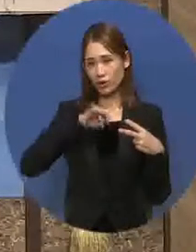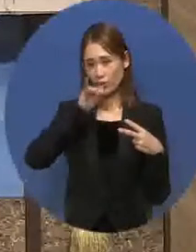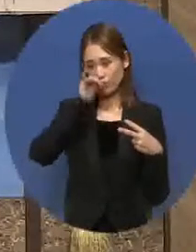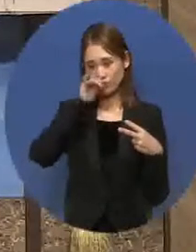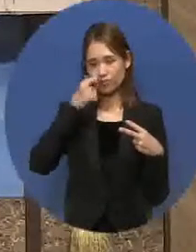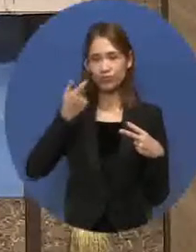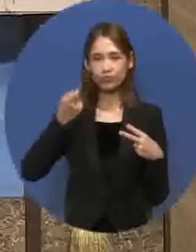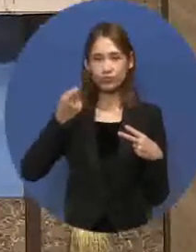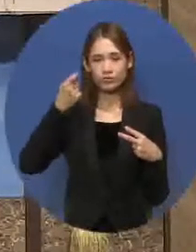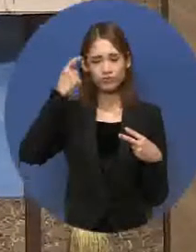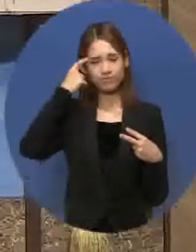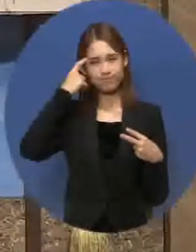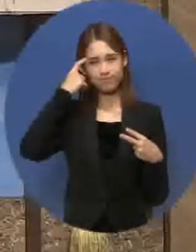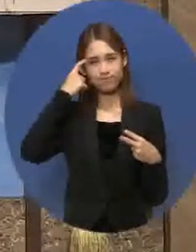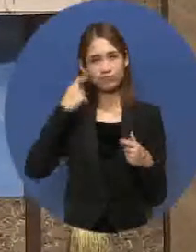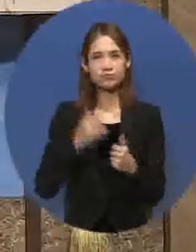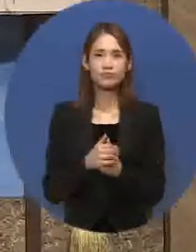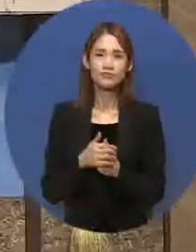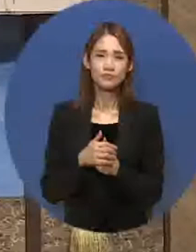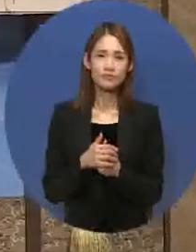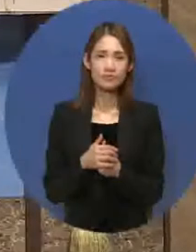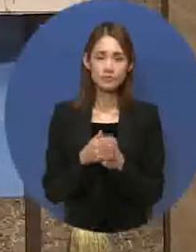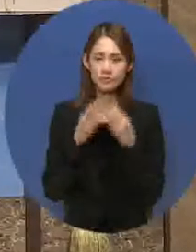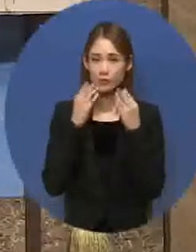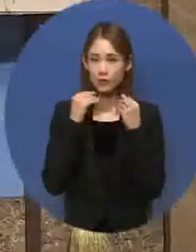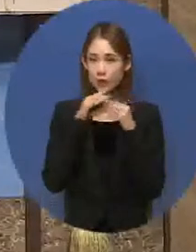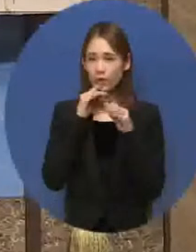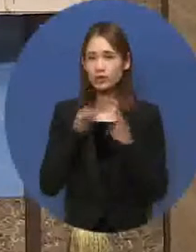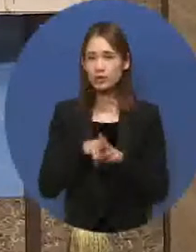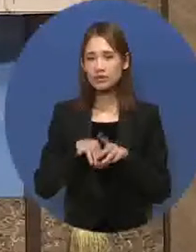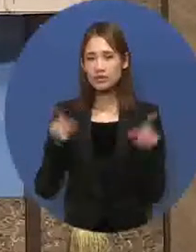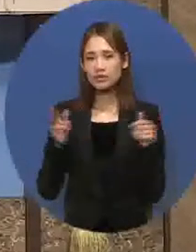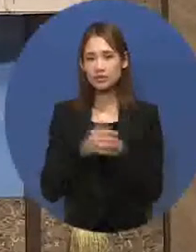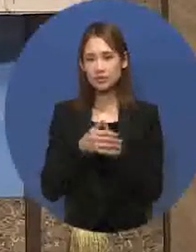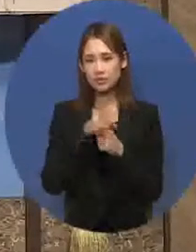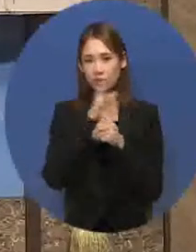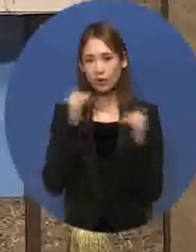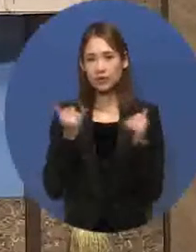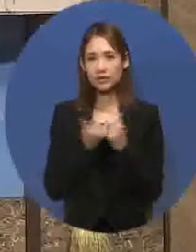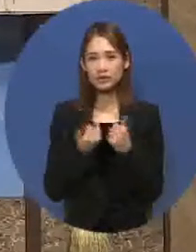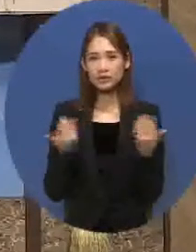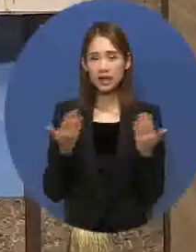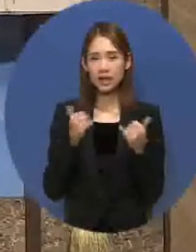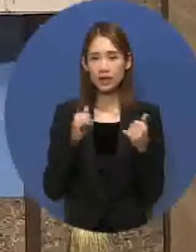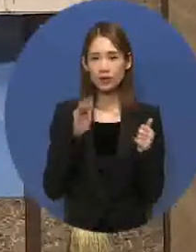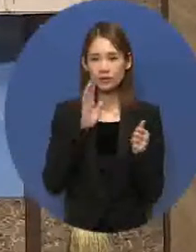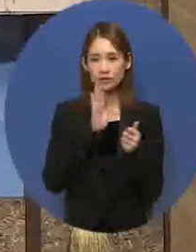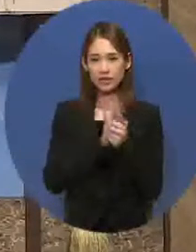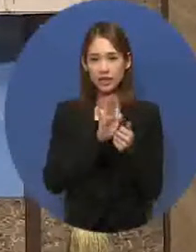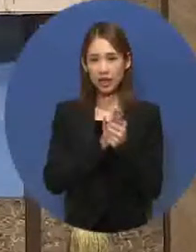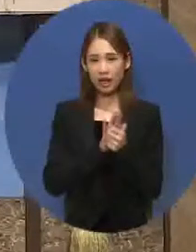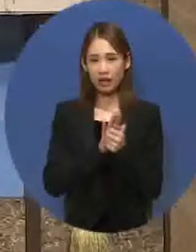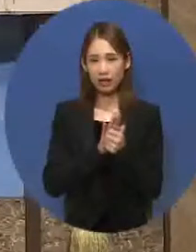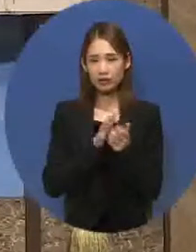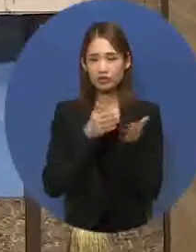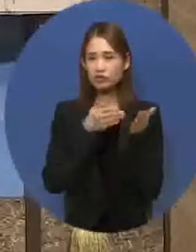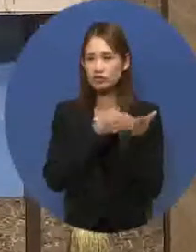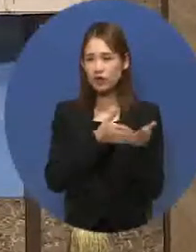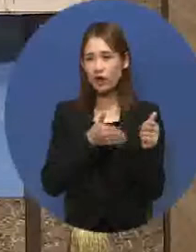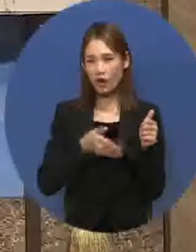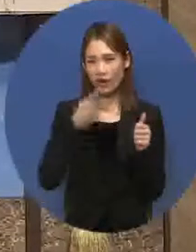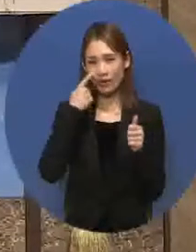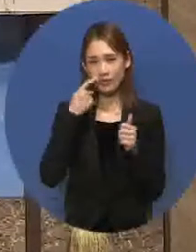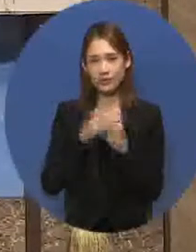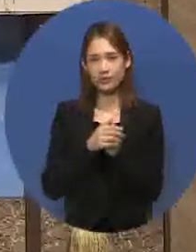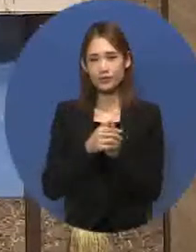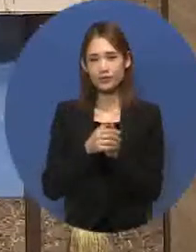날 수 있다고 네. 생각해서 토일 노인 사원 제도를 제가 이제 추천을 하려고 하고요. 네.